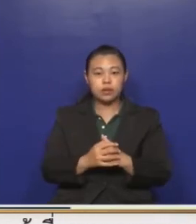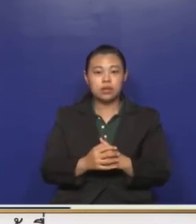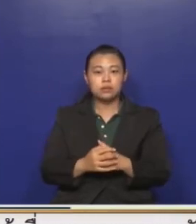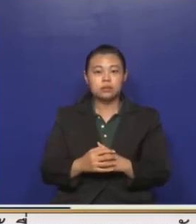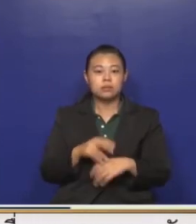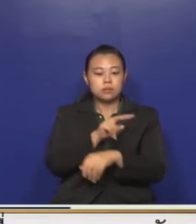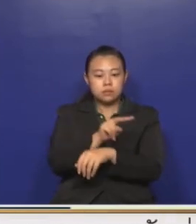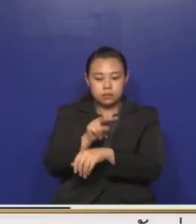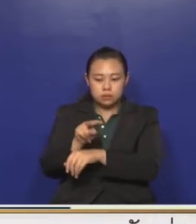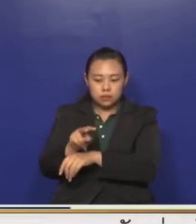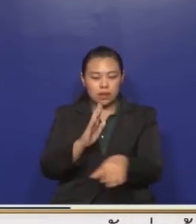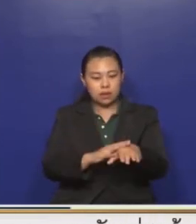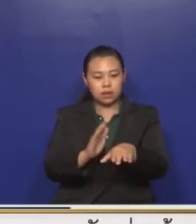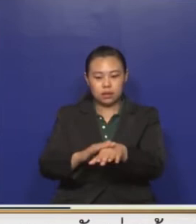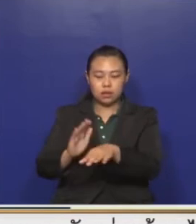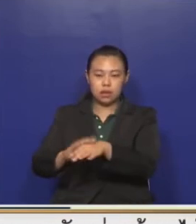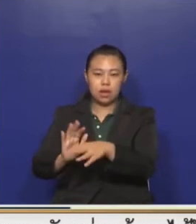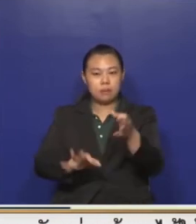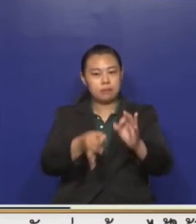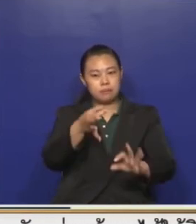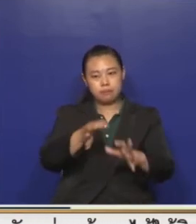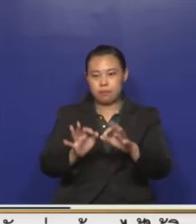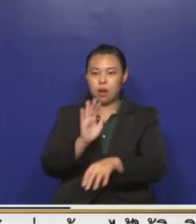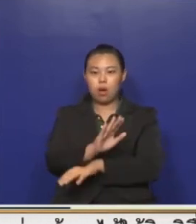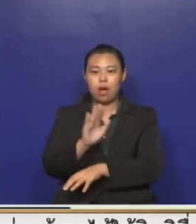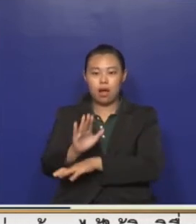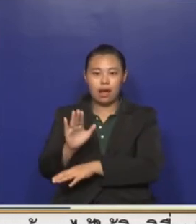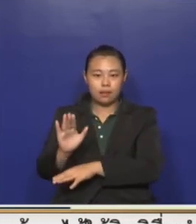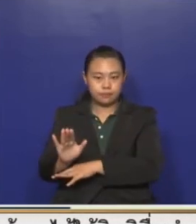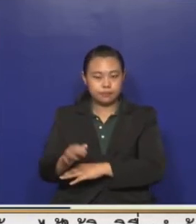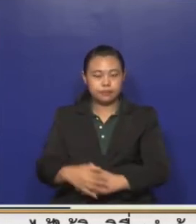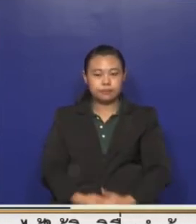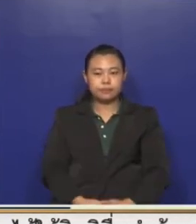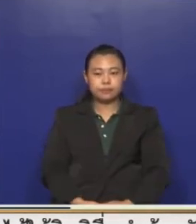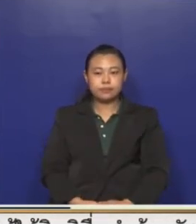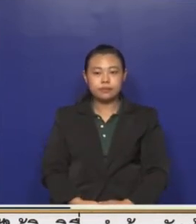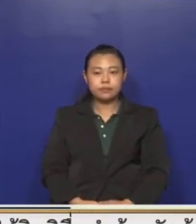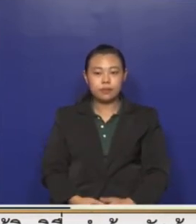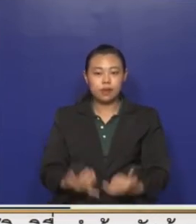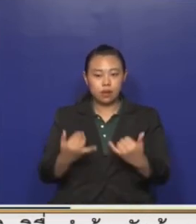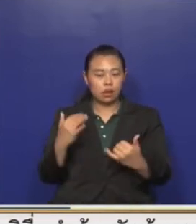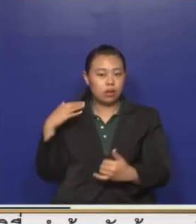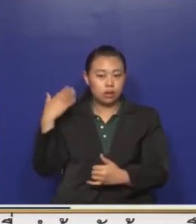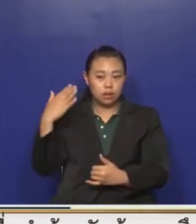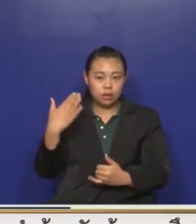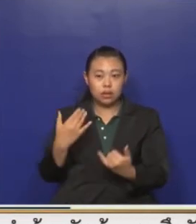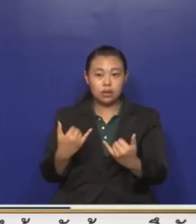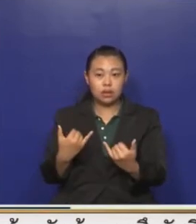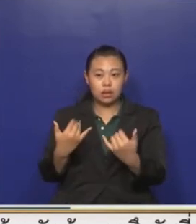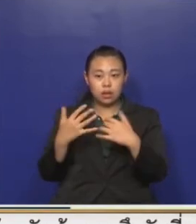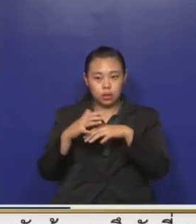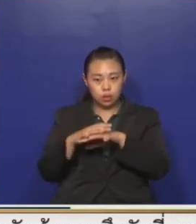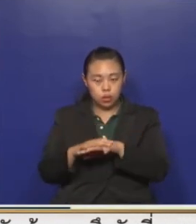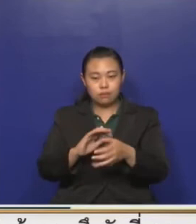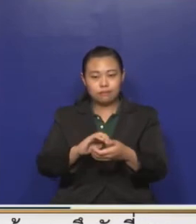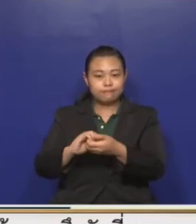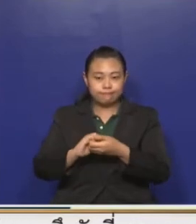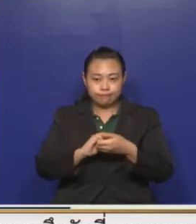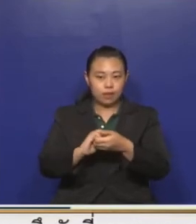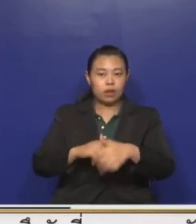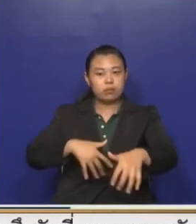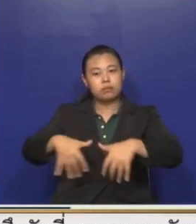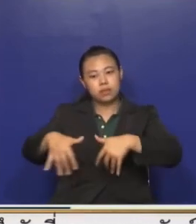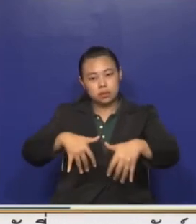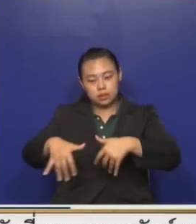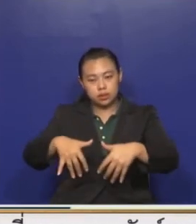กวดขัน ไมใหมีการเผาในที่โงเกิดขึ้นซึ่งมาถงขณะนี้ก็ได้รบคามรบมือ ต้เรีกว่าดีพอสมควรจากพน